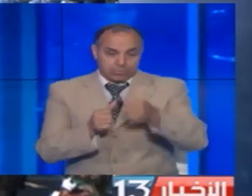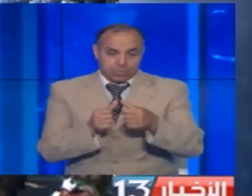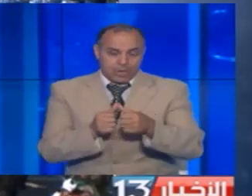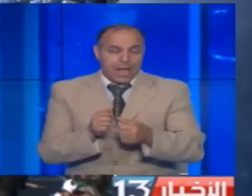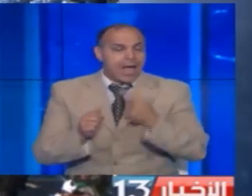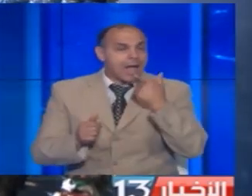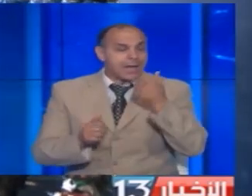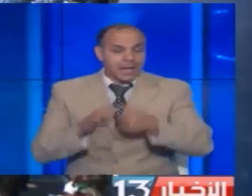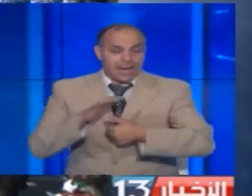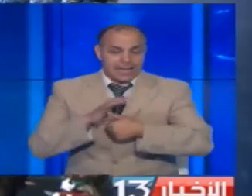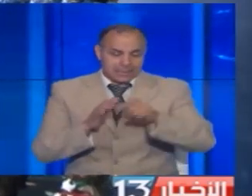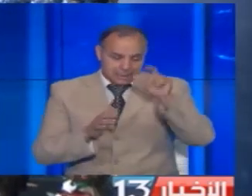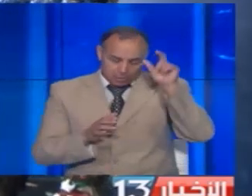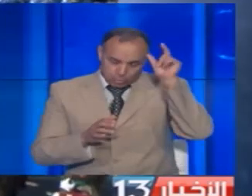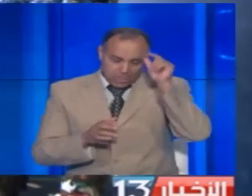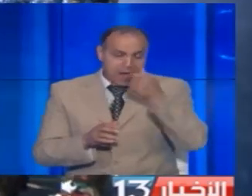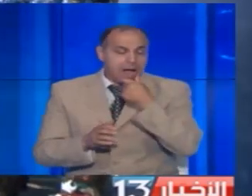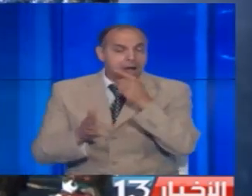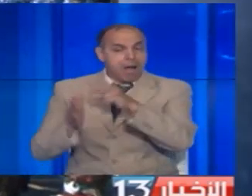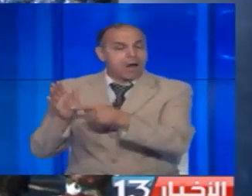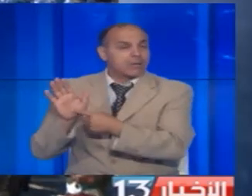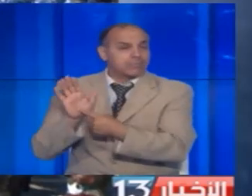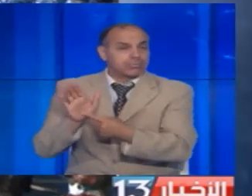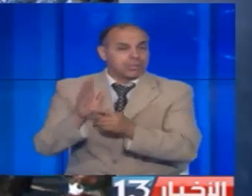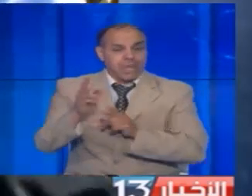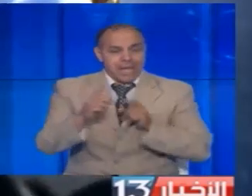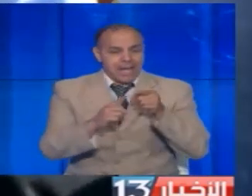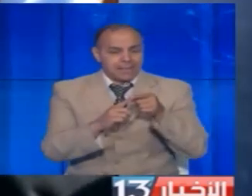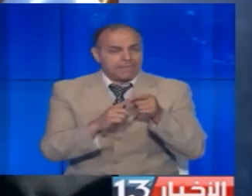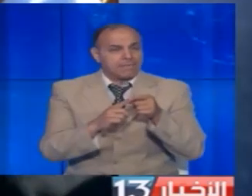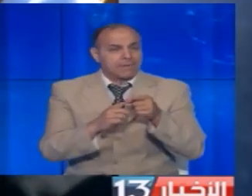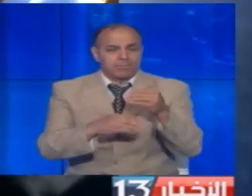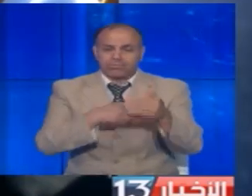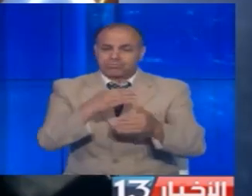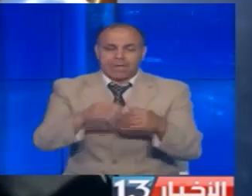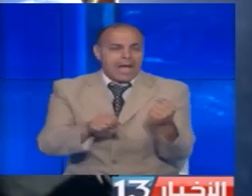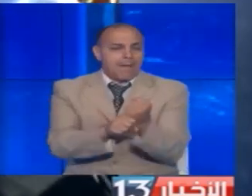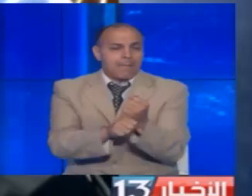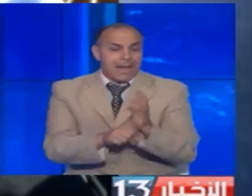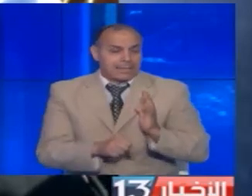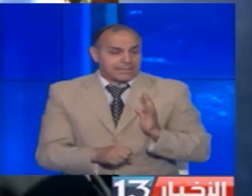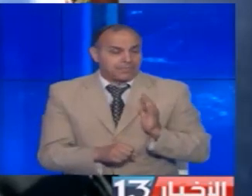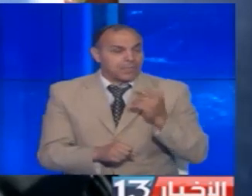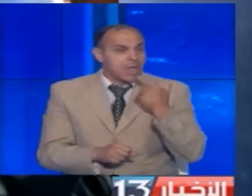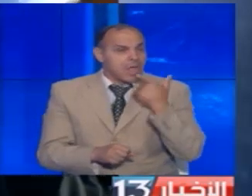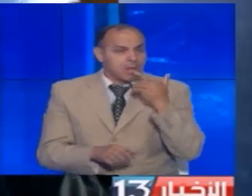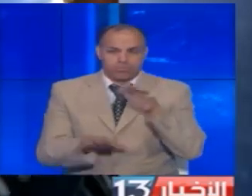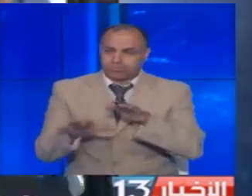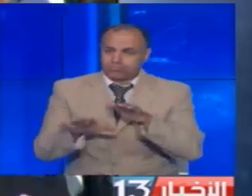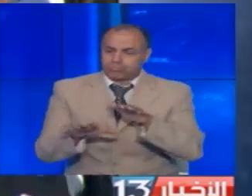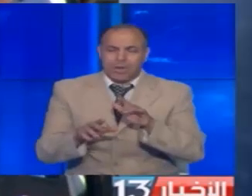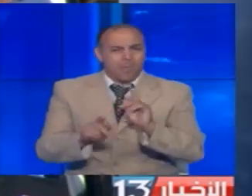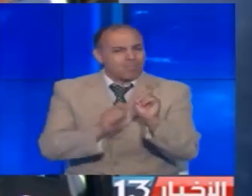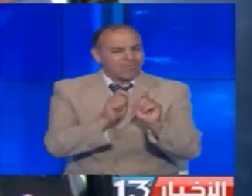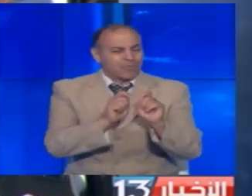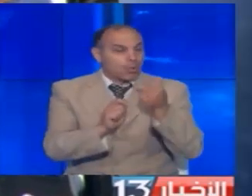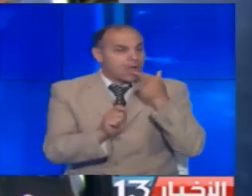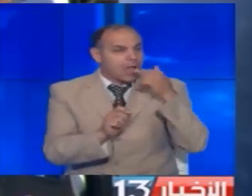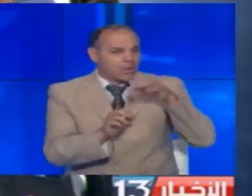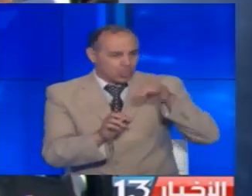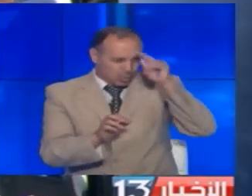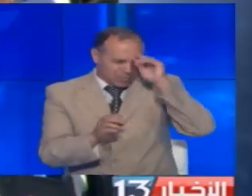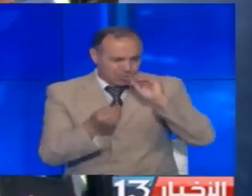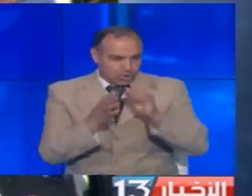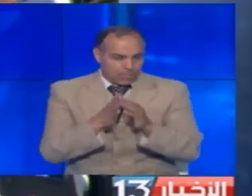رئيس الجمهورية جملة من القرارات الهادفة إلى مزيد تطوير العمل العسكري مسيرة للظرفية التي تمر بها